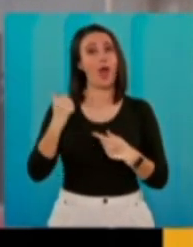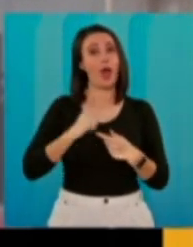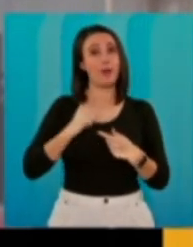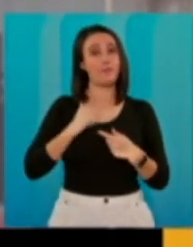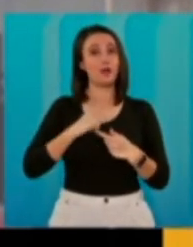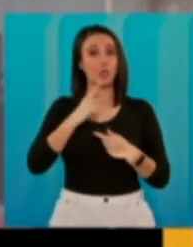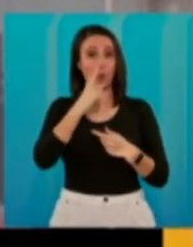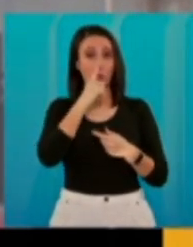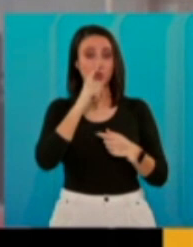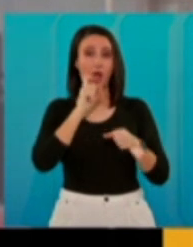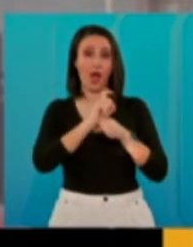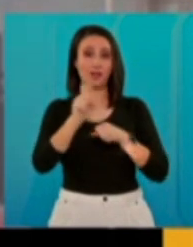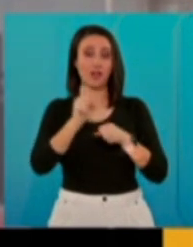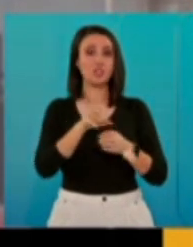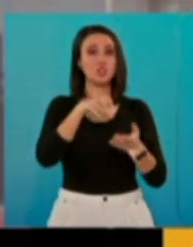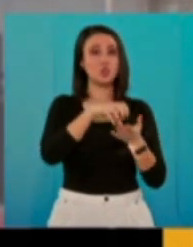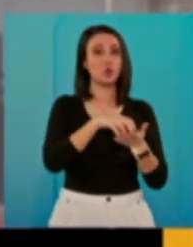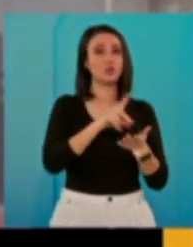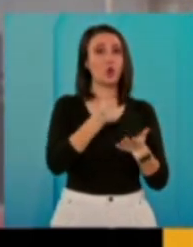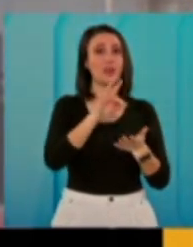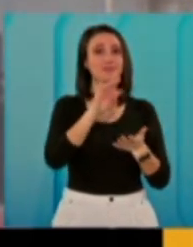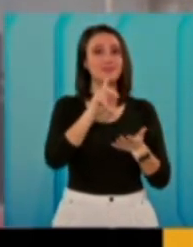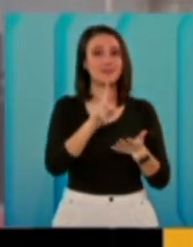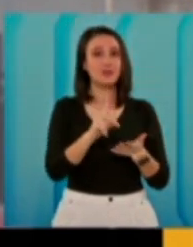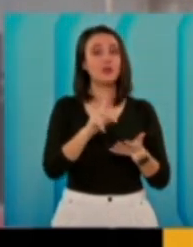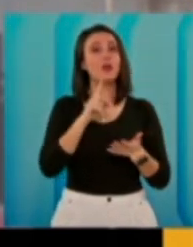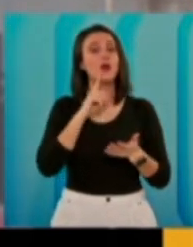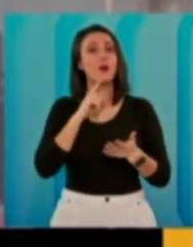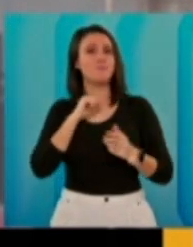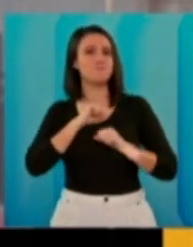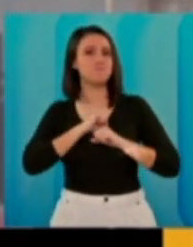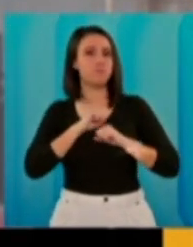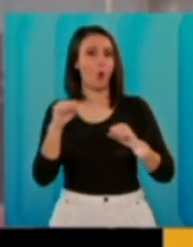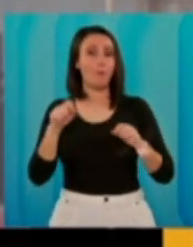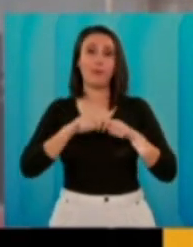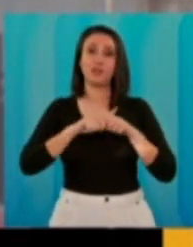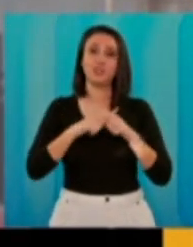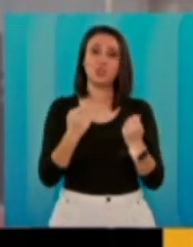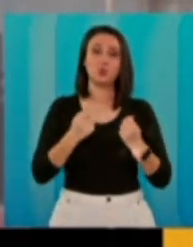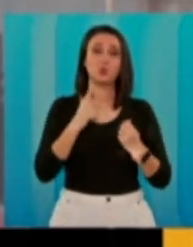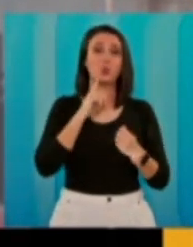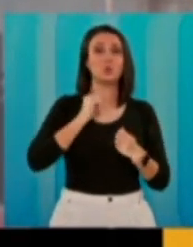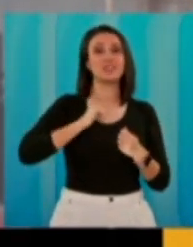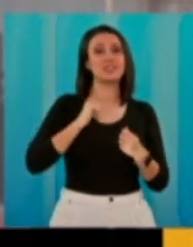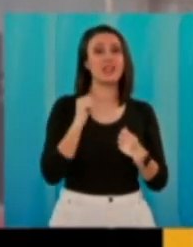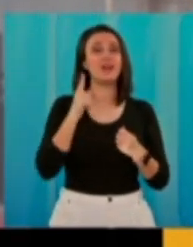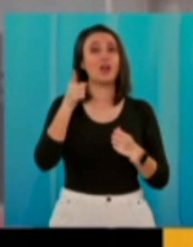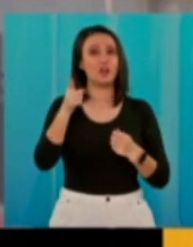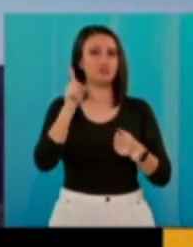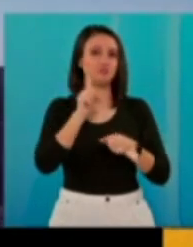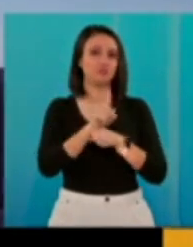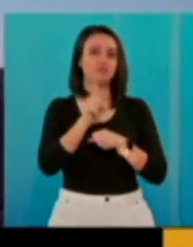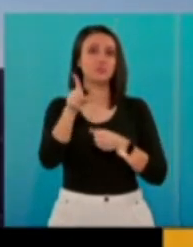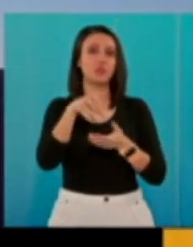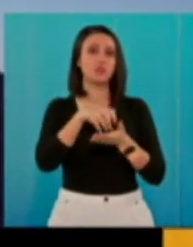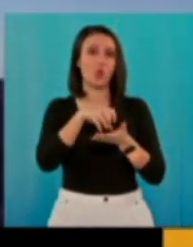Kremlin a atacat o zonă de lângă Donetsk. Mai mult, bombardamentele rușilor au distrus complet și un sat din aceeași zonă.